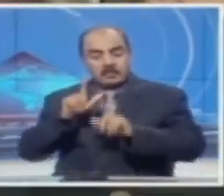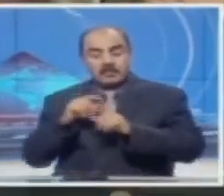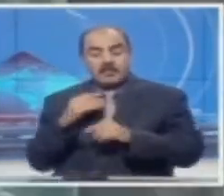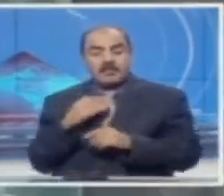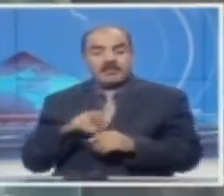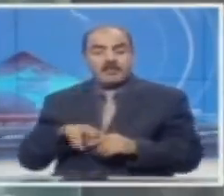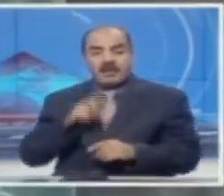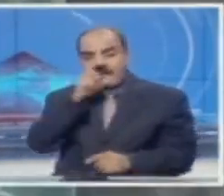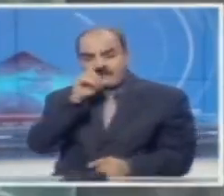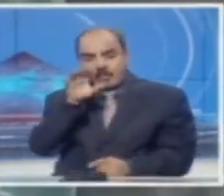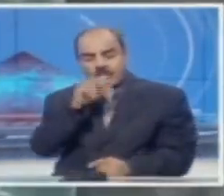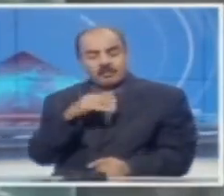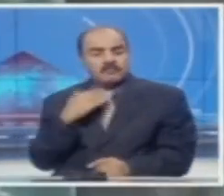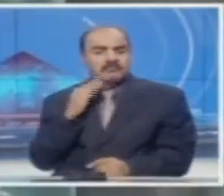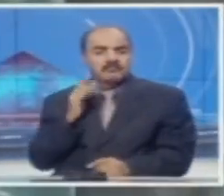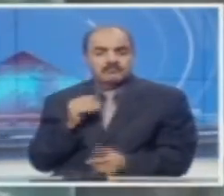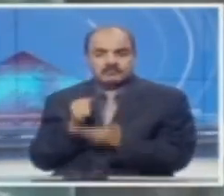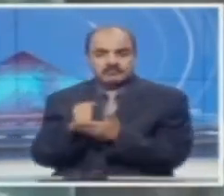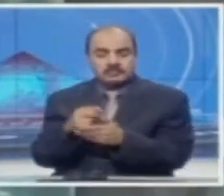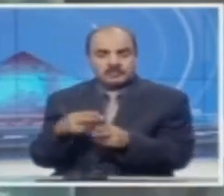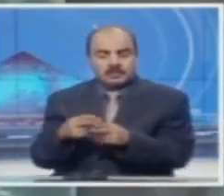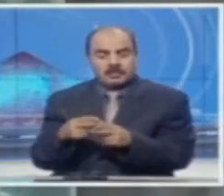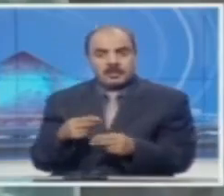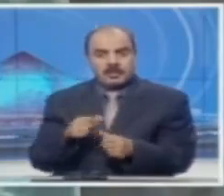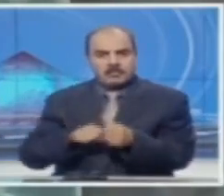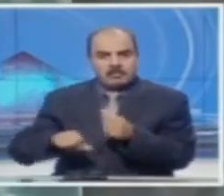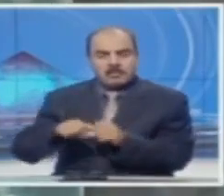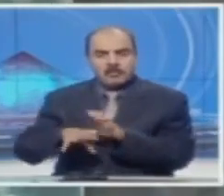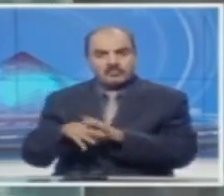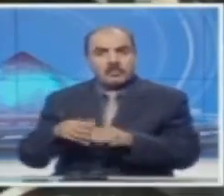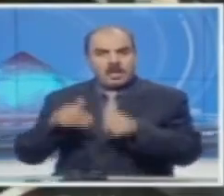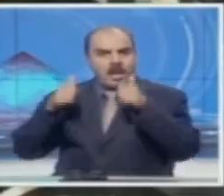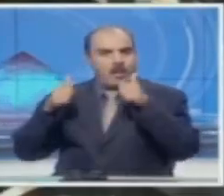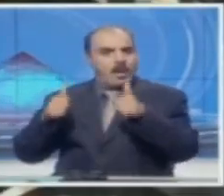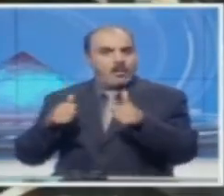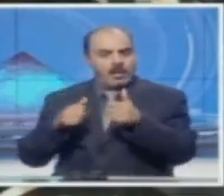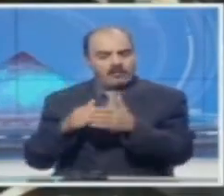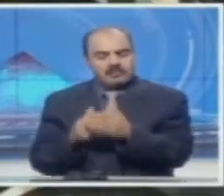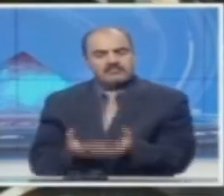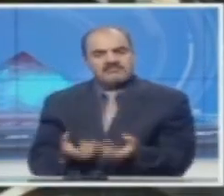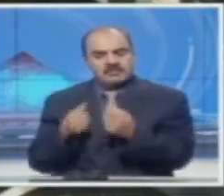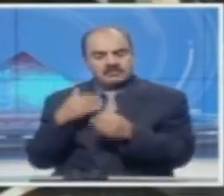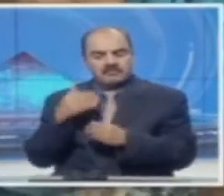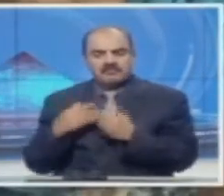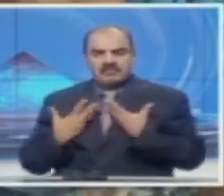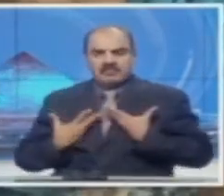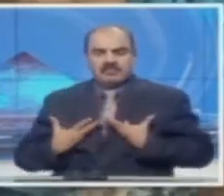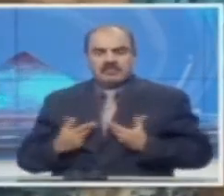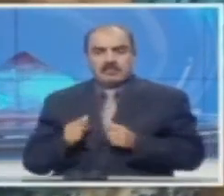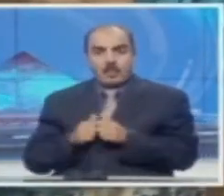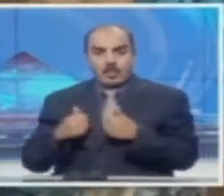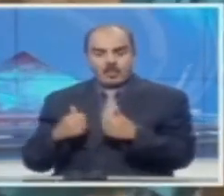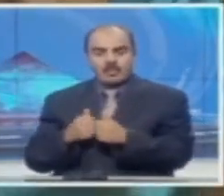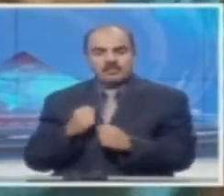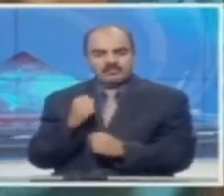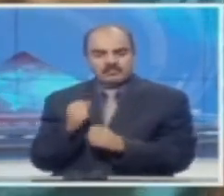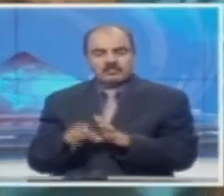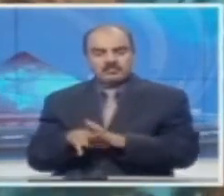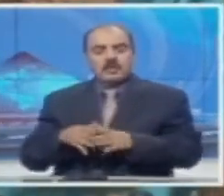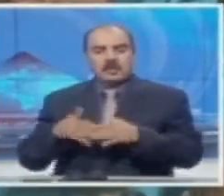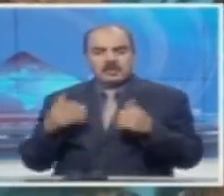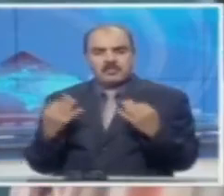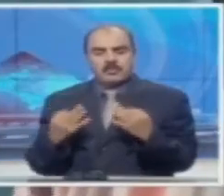كريمة استفادوا من أوجه الدعم المقدمة من الجهات المعنية، كانت لهم العون والسبيل في تأسيس عدد من